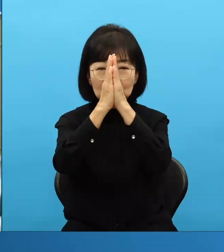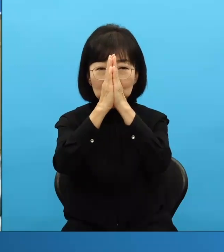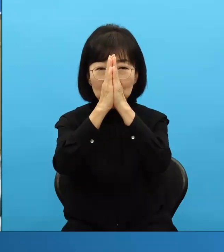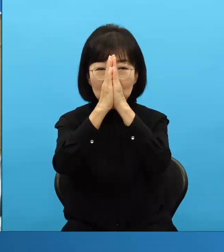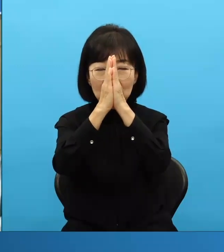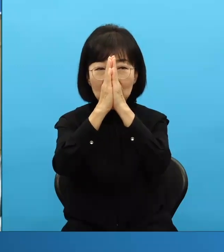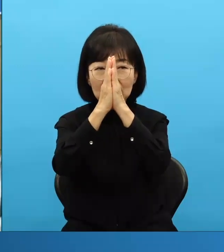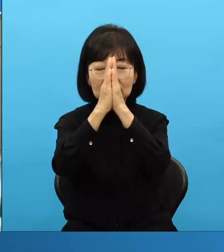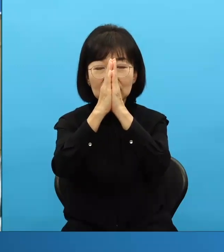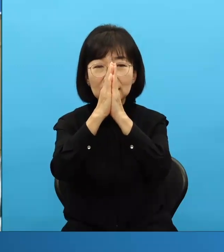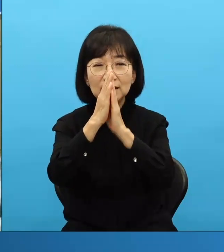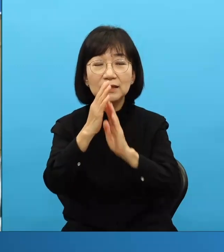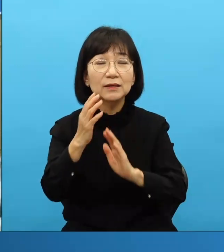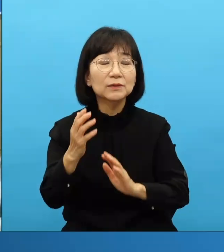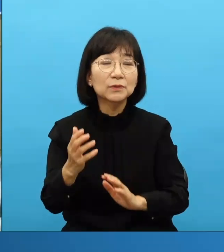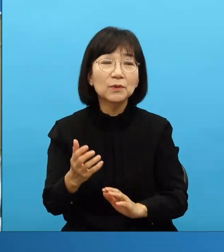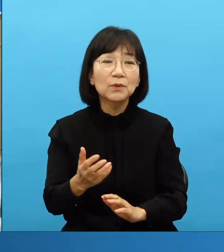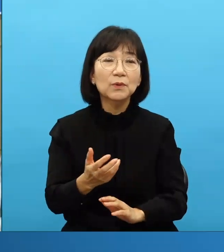눈물과